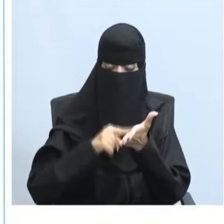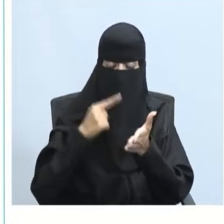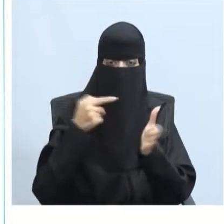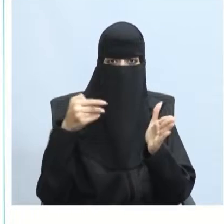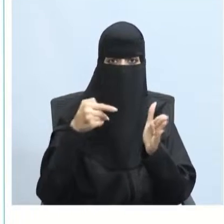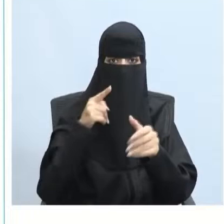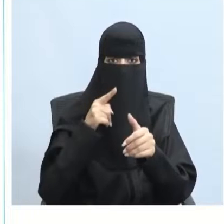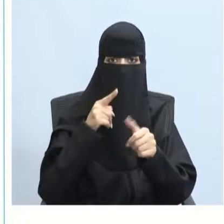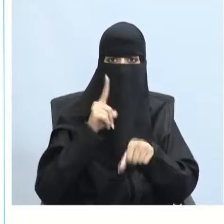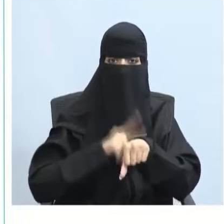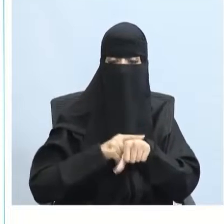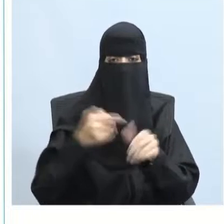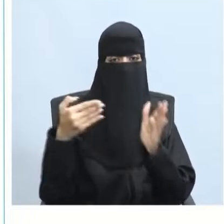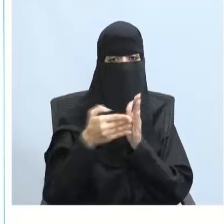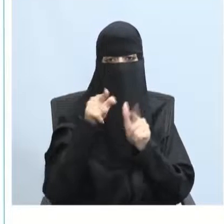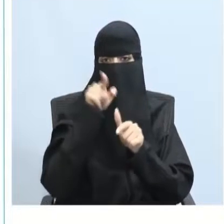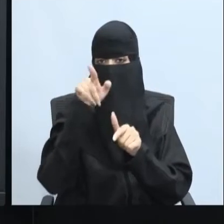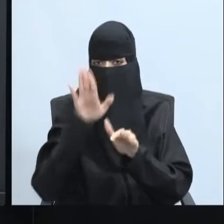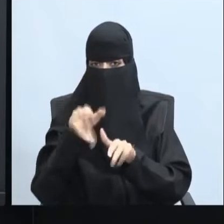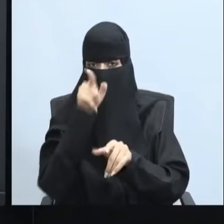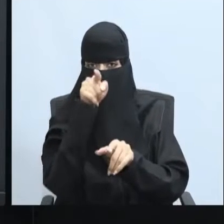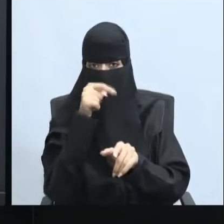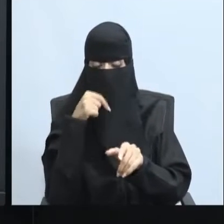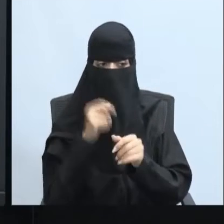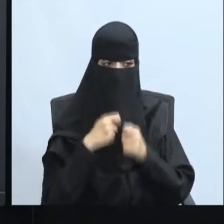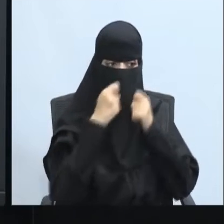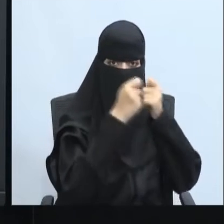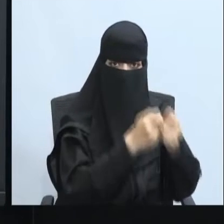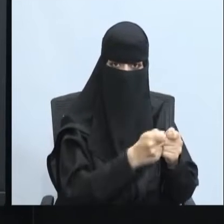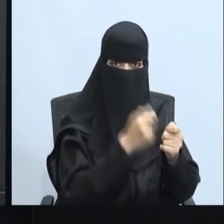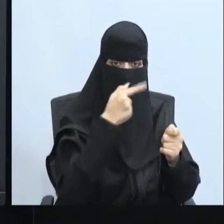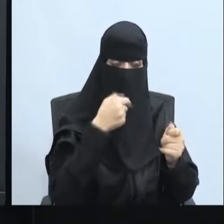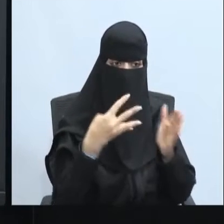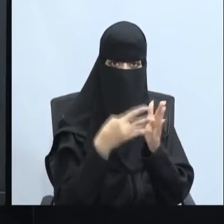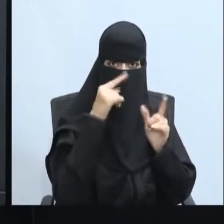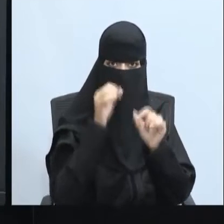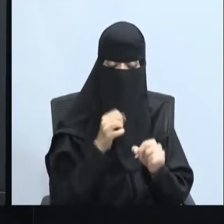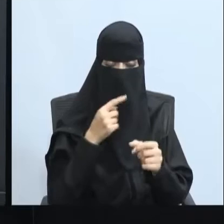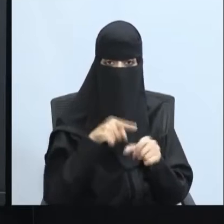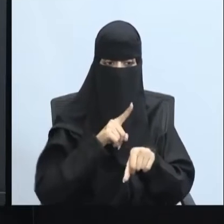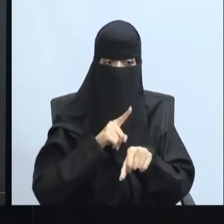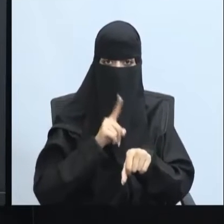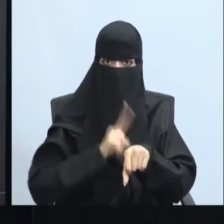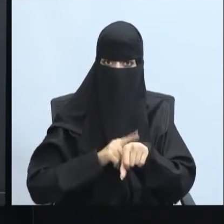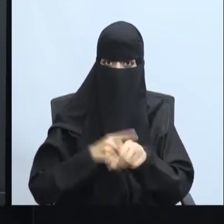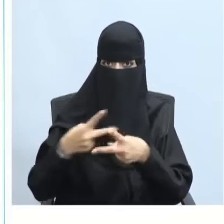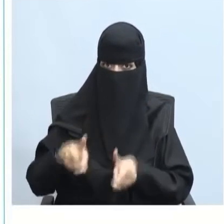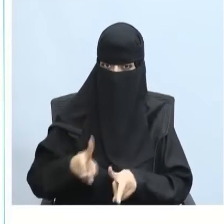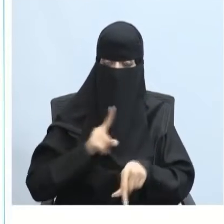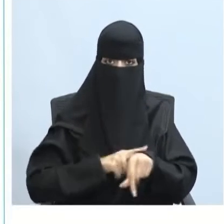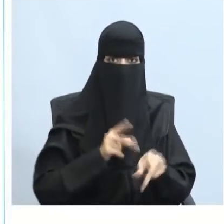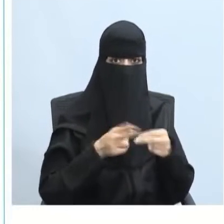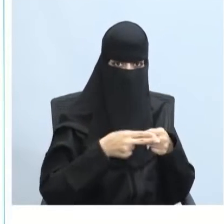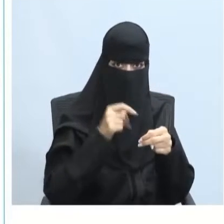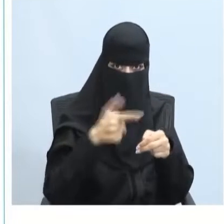ان حتى تسجيلاتك بالجامعه لها موعد بدايه وموعد نهايه الموعد النهائي